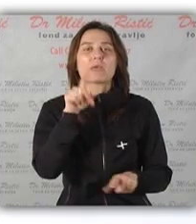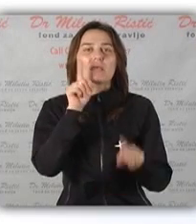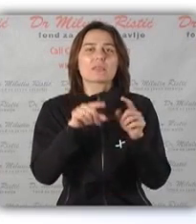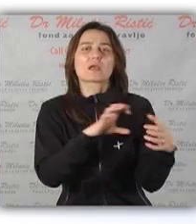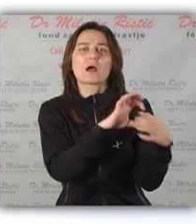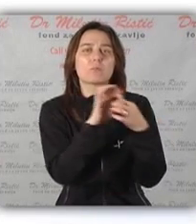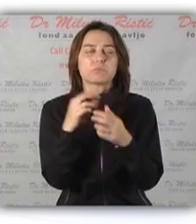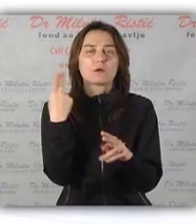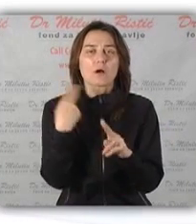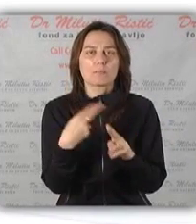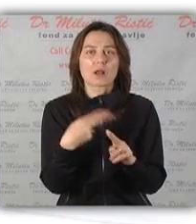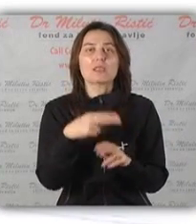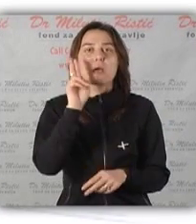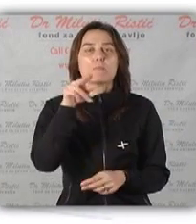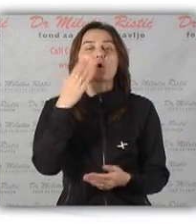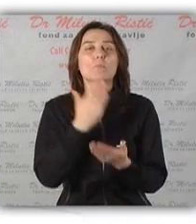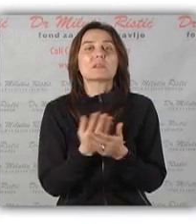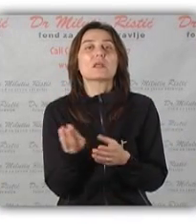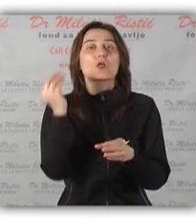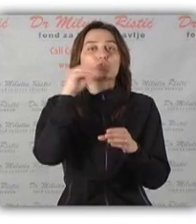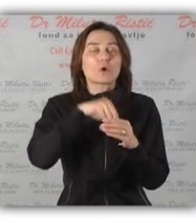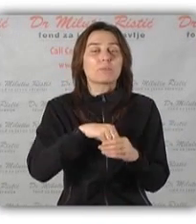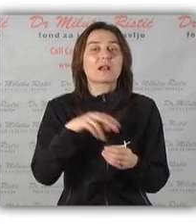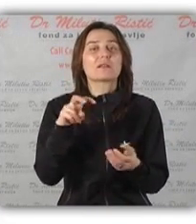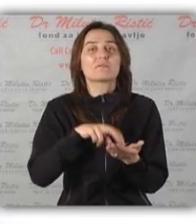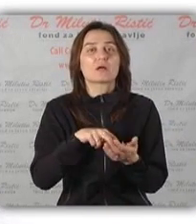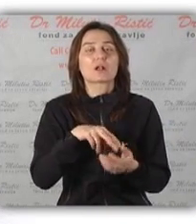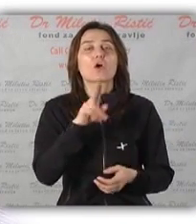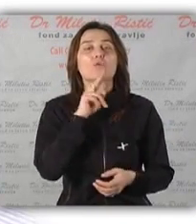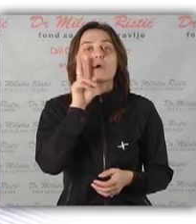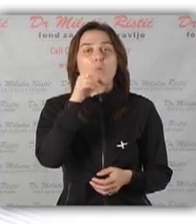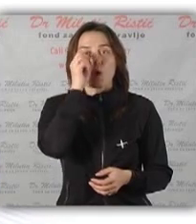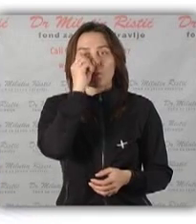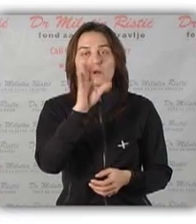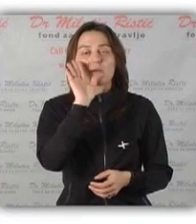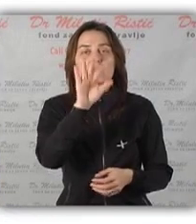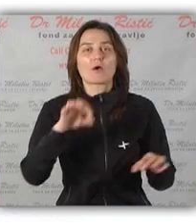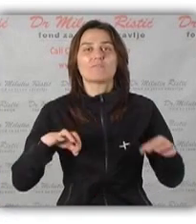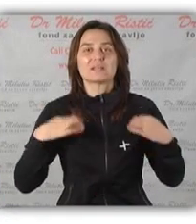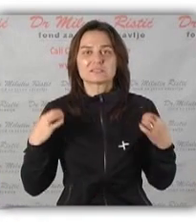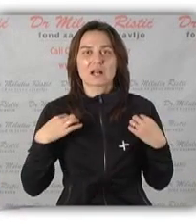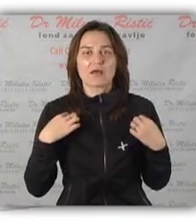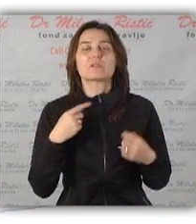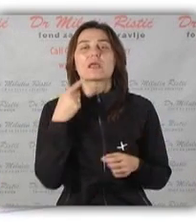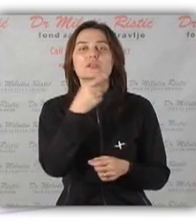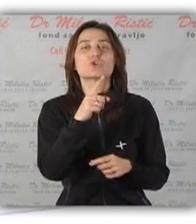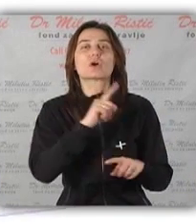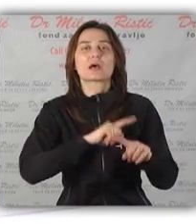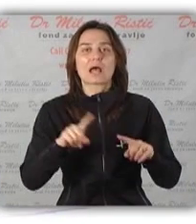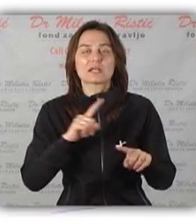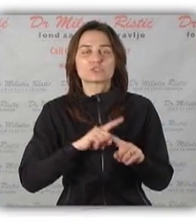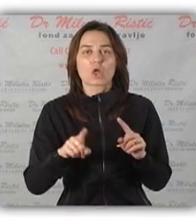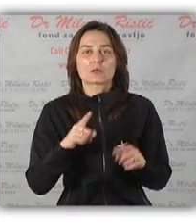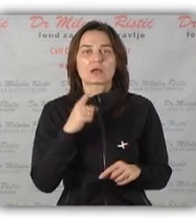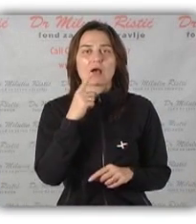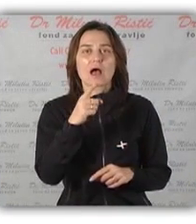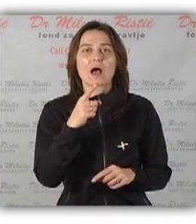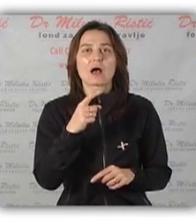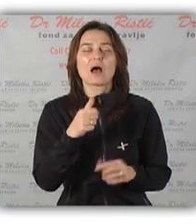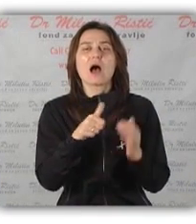koje imaju neko hronično oboljenje mogu biti dodatni faktor koji može ugroziti njihovo zdravlje, pa se iz tog